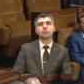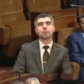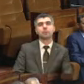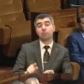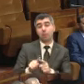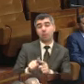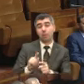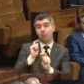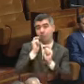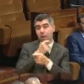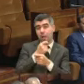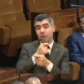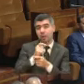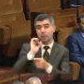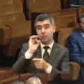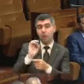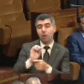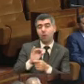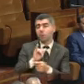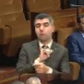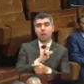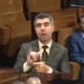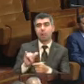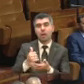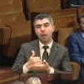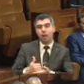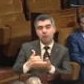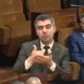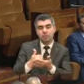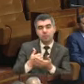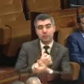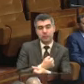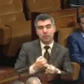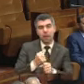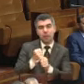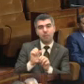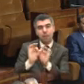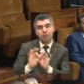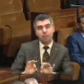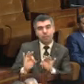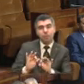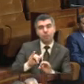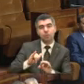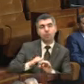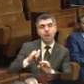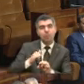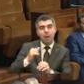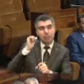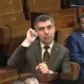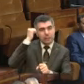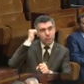هذه الجهات سيد الوزير لا تستفيد من أي شيء، نسب البطالة مرتفعة، الشباب خريجو التعليم والتكوين